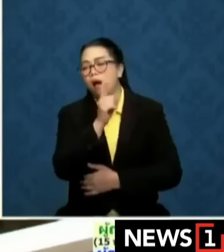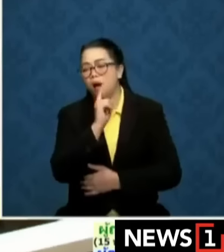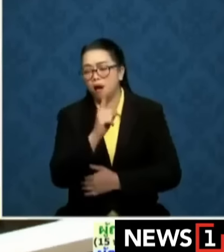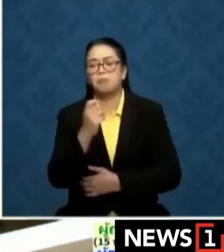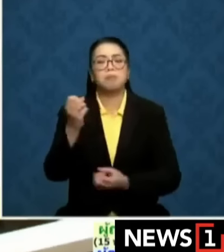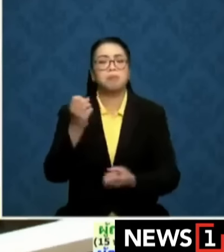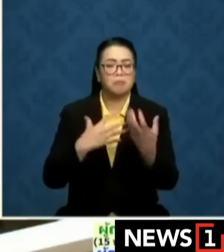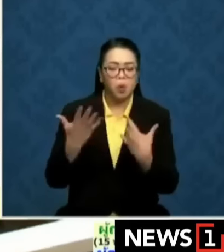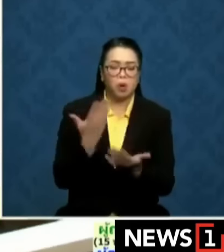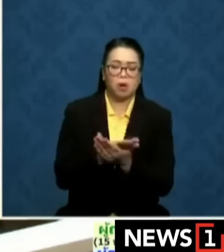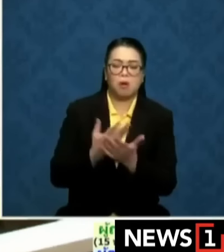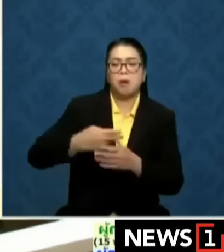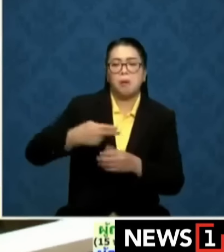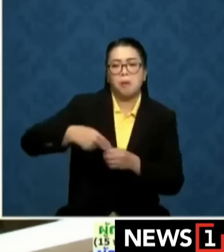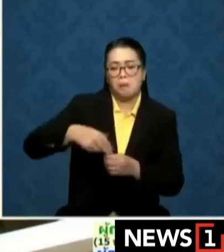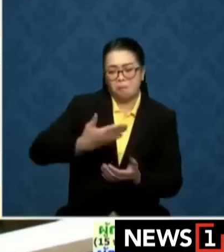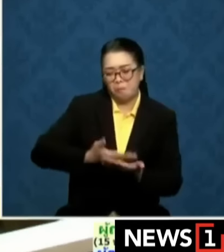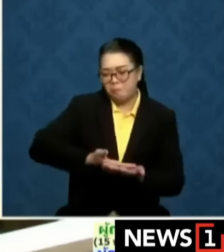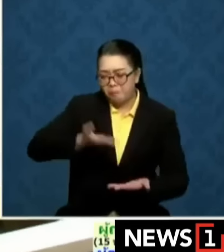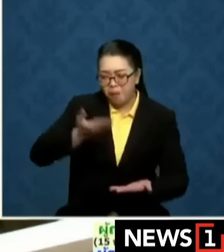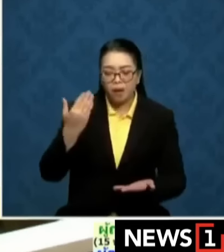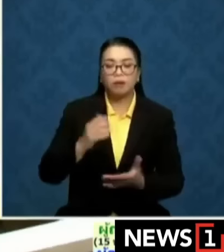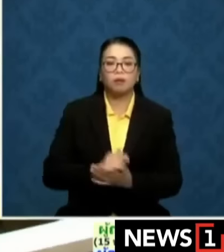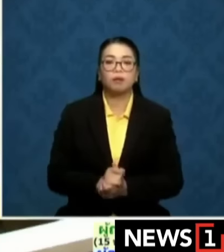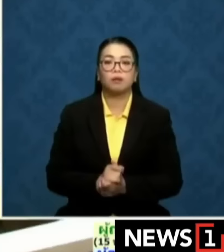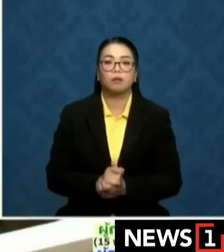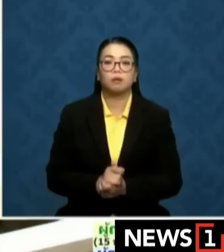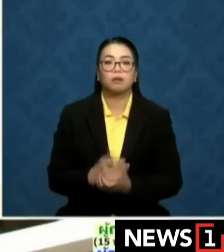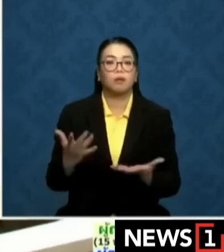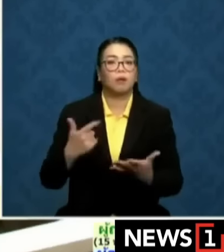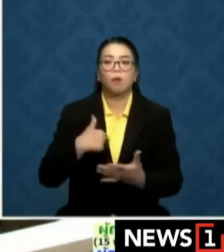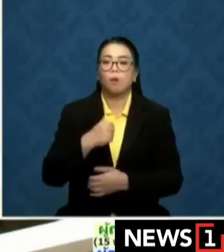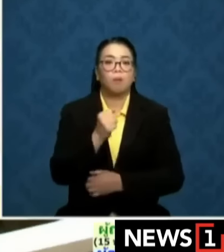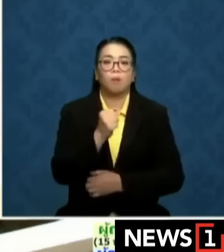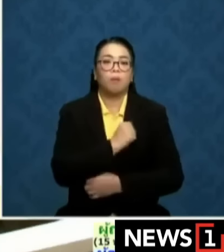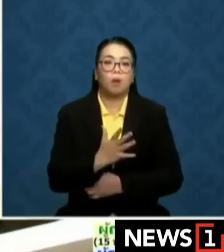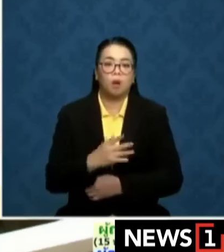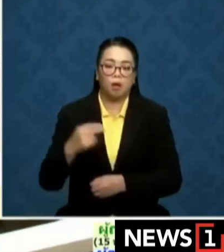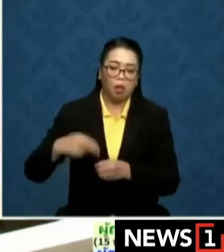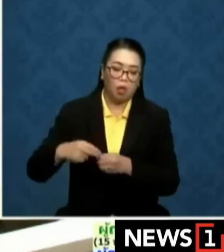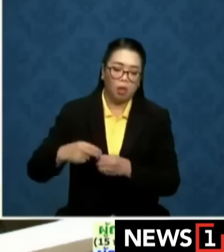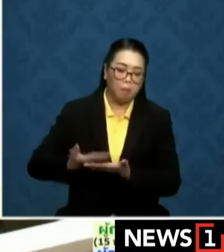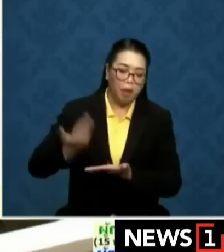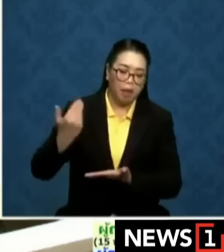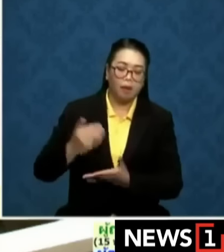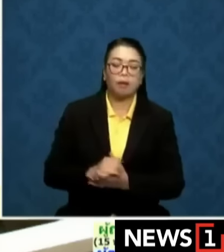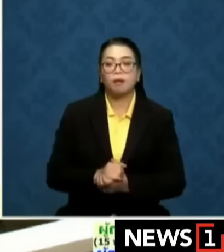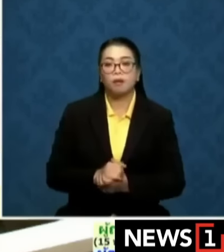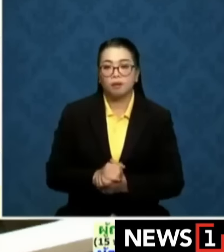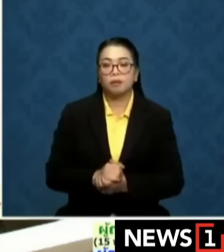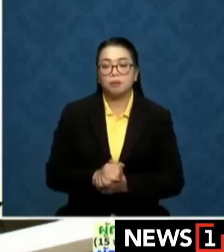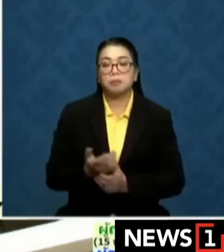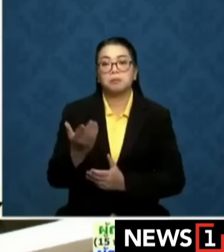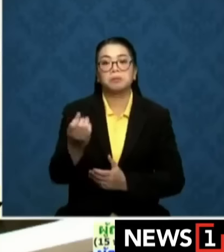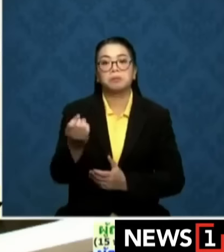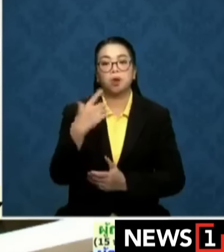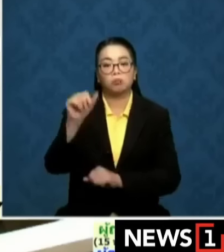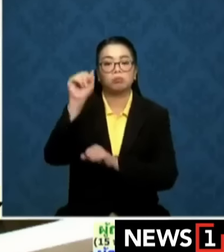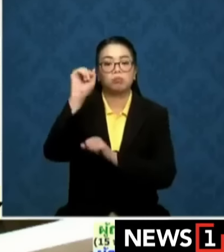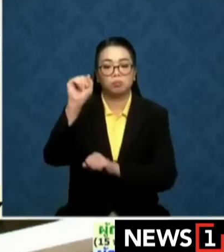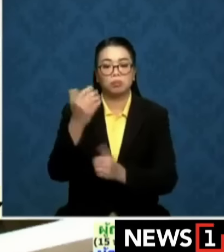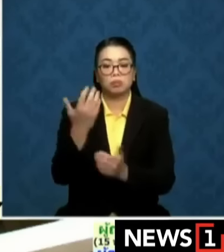ทราบไหมกรมสรรพสามิตรายงาน9เดือนที่ผ่านมาเก็บรายได้พลาดเป้าไปแล้ว 60,000 ล้านมาจากภาษีน้ำมันอย่างเดียว 25,000 ล้านถ้ายังใ